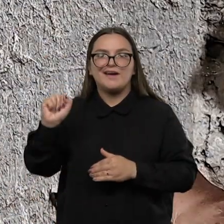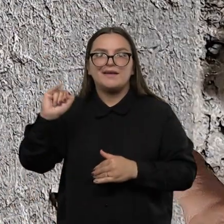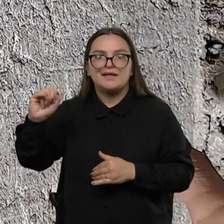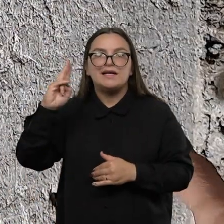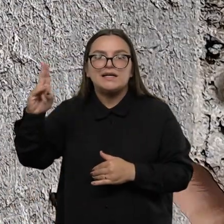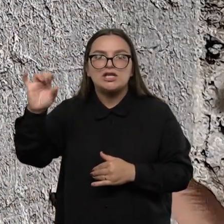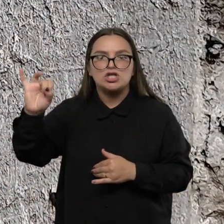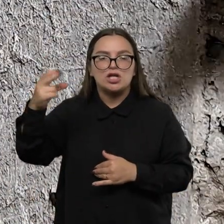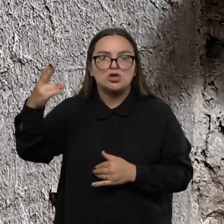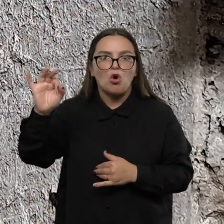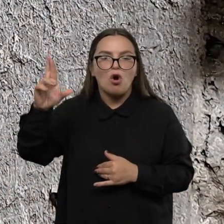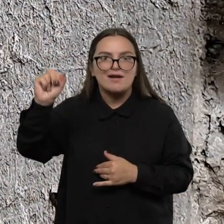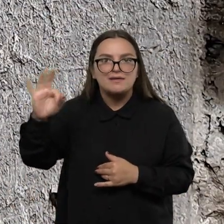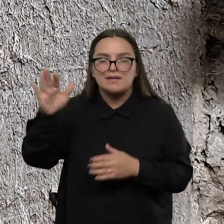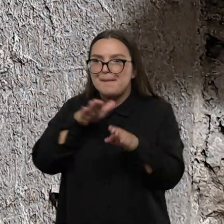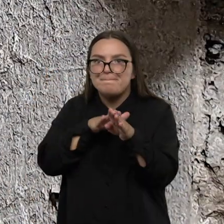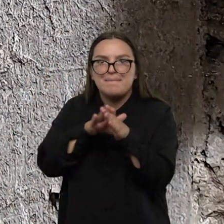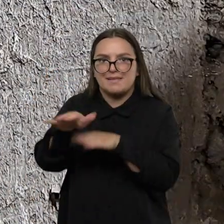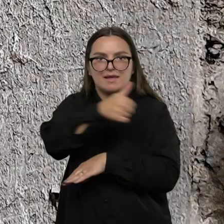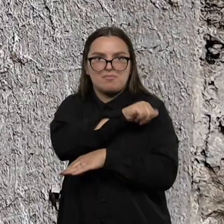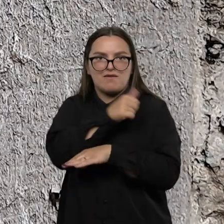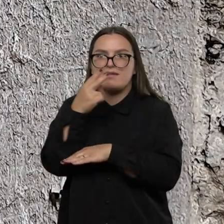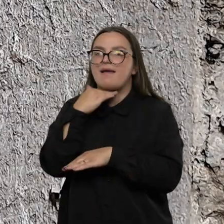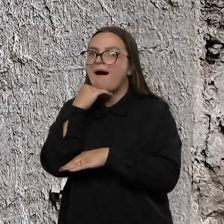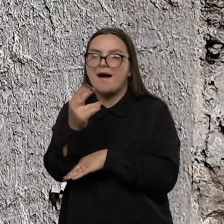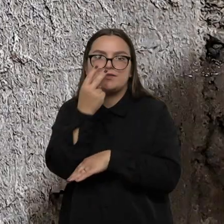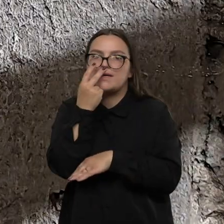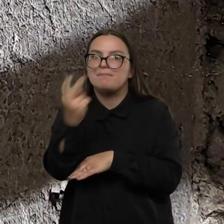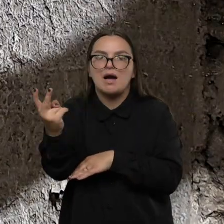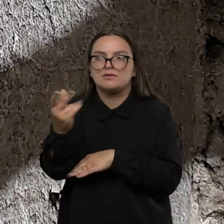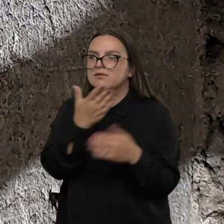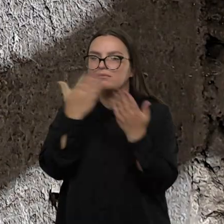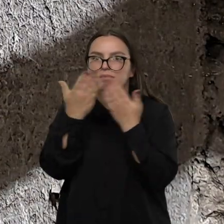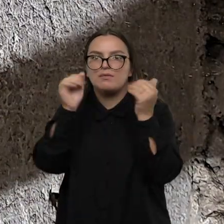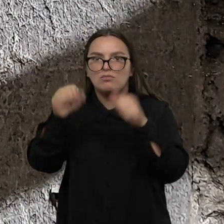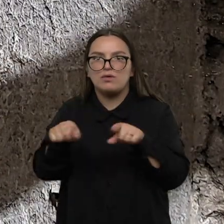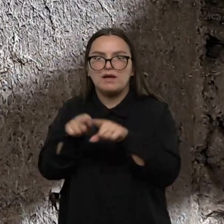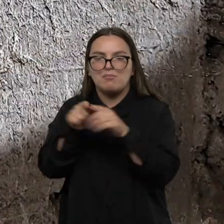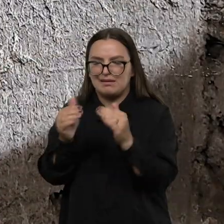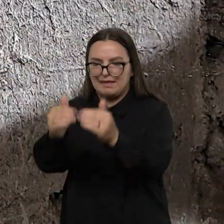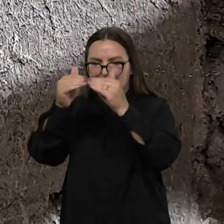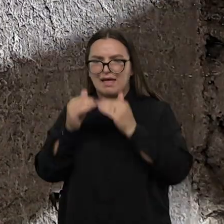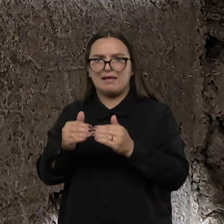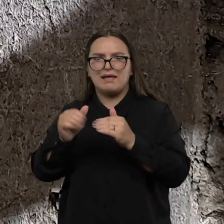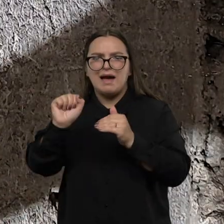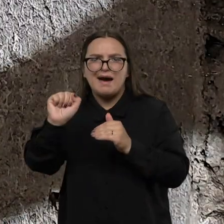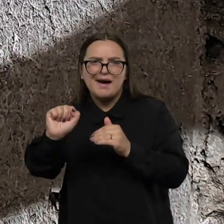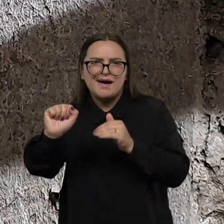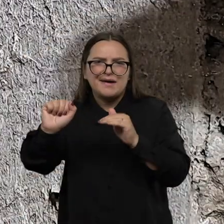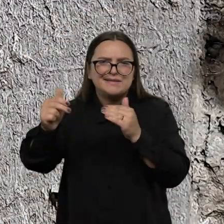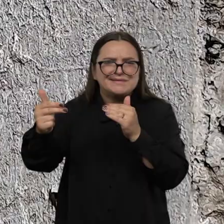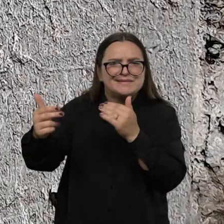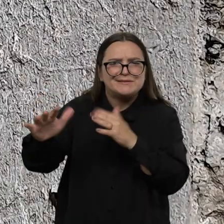Vaikšnoras nuo iki. Pilnai visa pavardė matosi. Taip. Ir dar apačioj kažkas braukta. A,